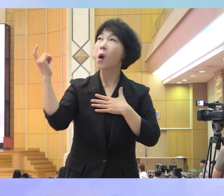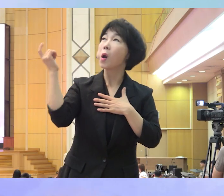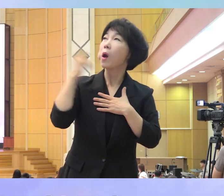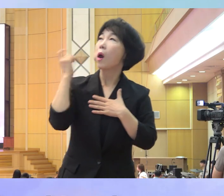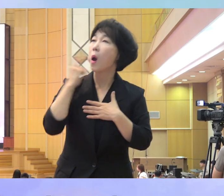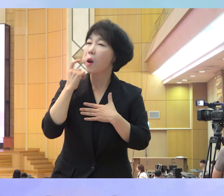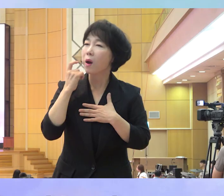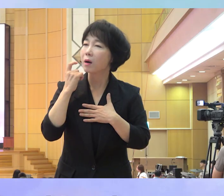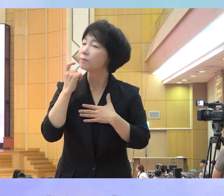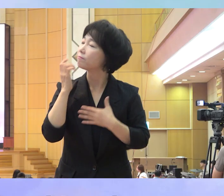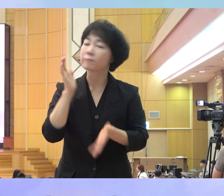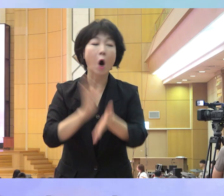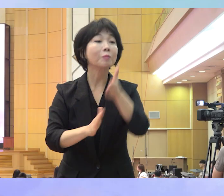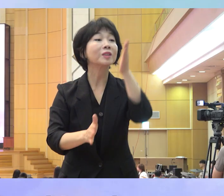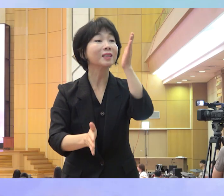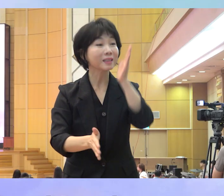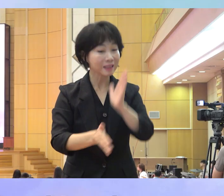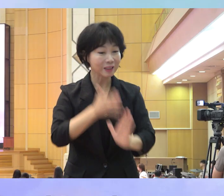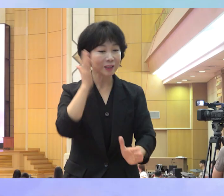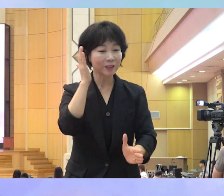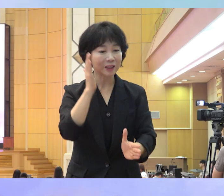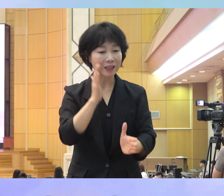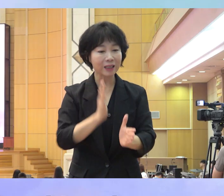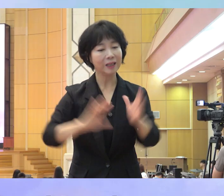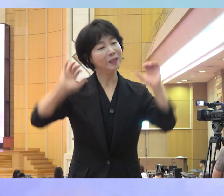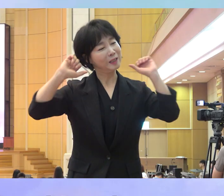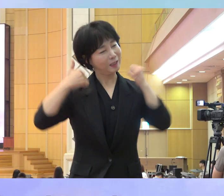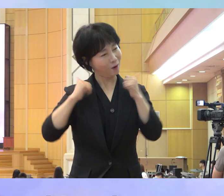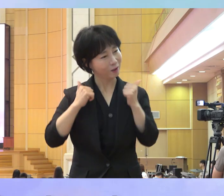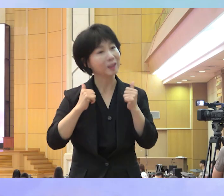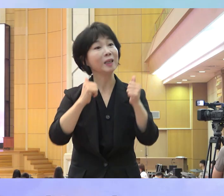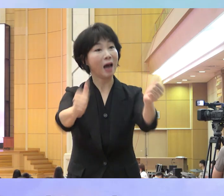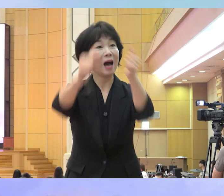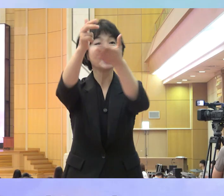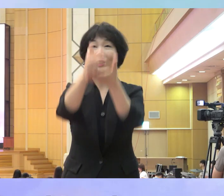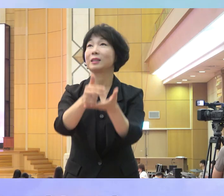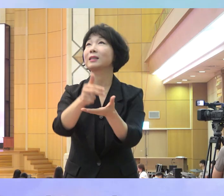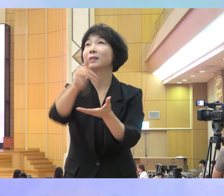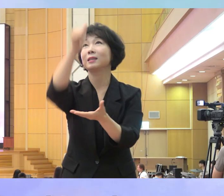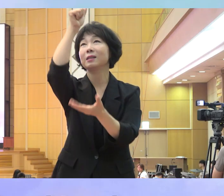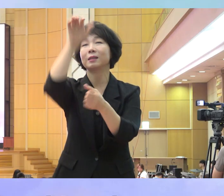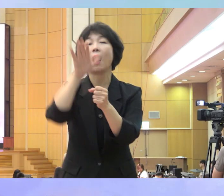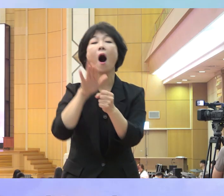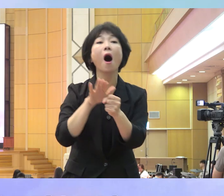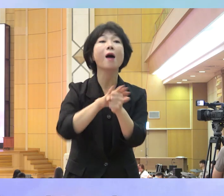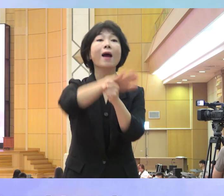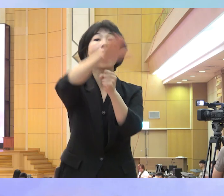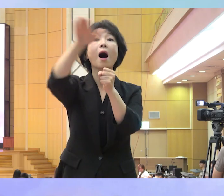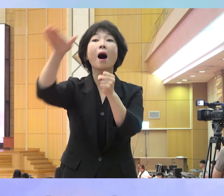변함없으신 거짓 없으신 성실하신 그